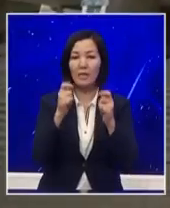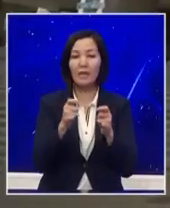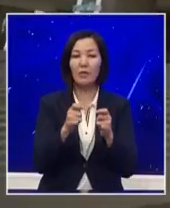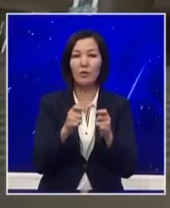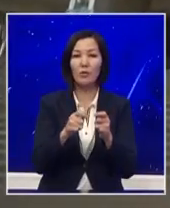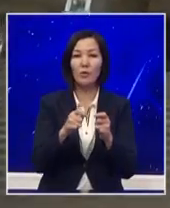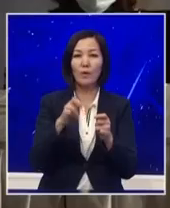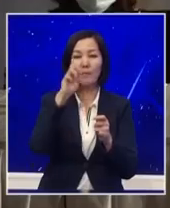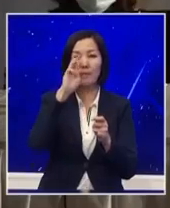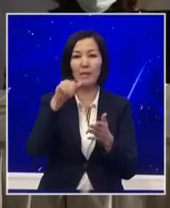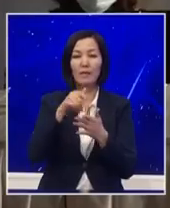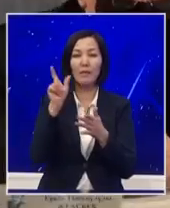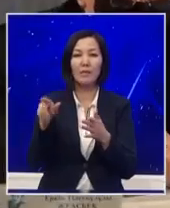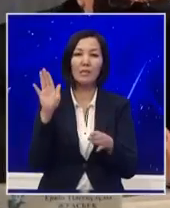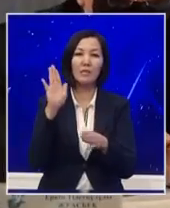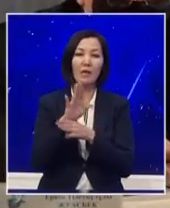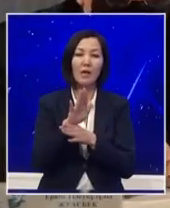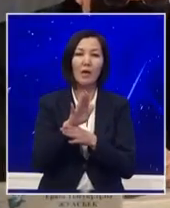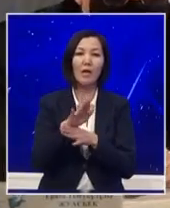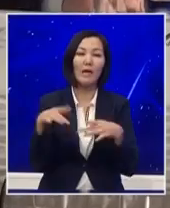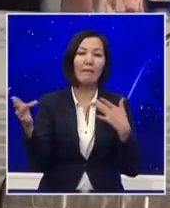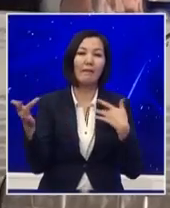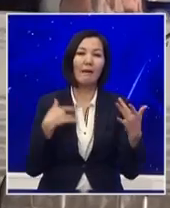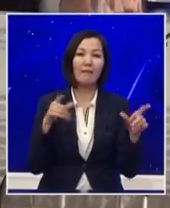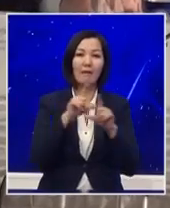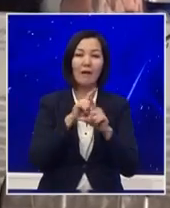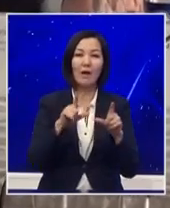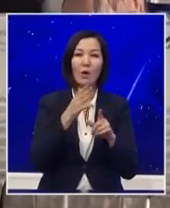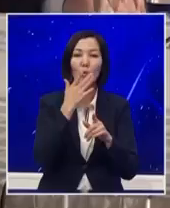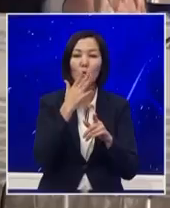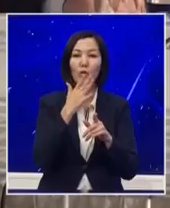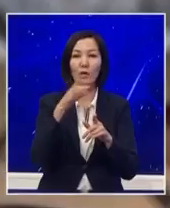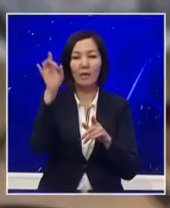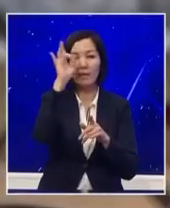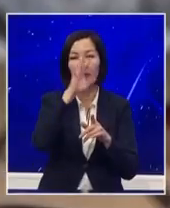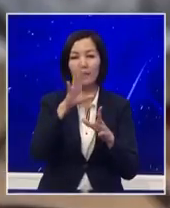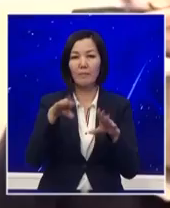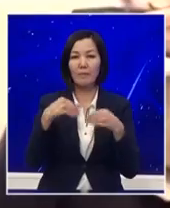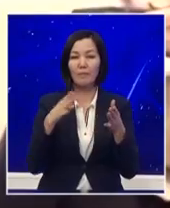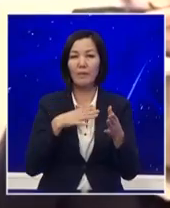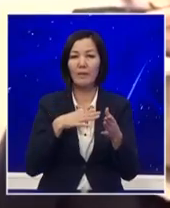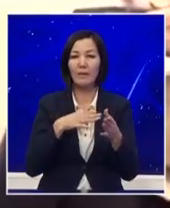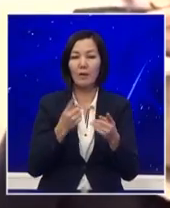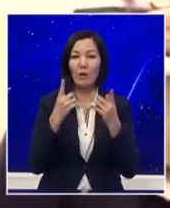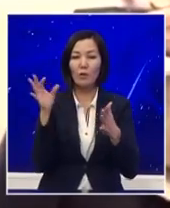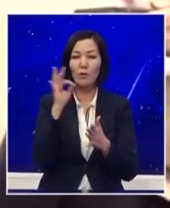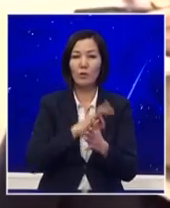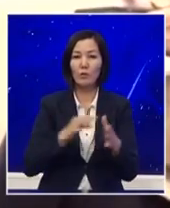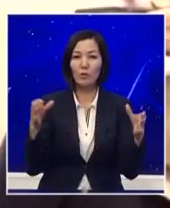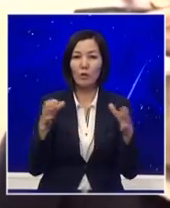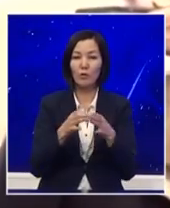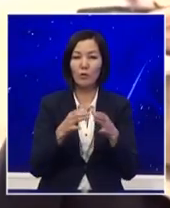басшысы Қасым Жомарт Тоқаевтың жарлығымен өнер ордасына ұлттық мәртебесі берілді. Ұлт руханиятына өлшеусіз үлес қосқан